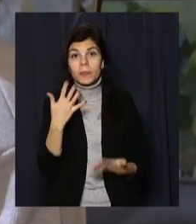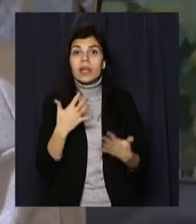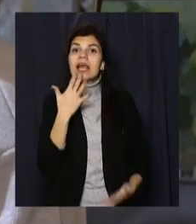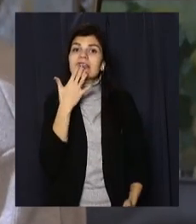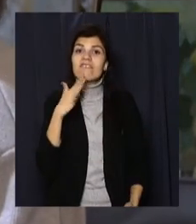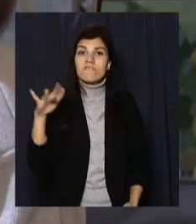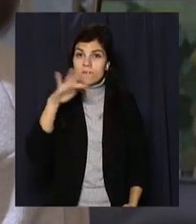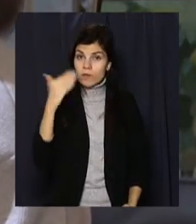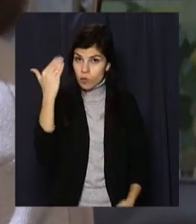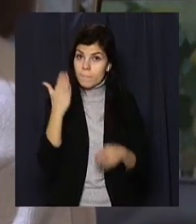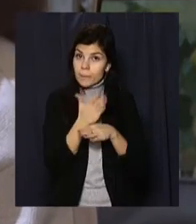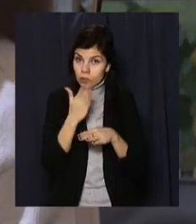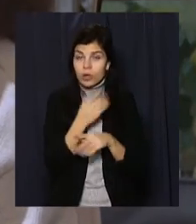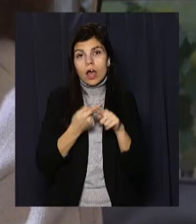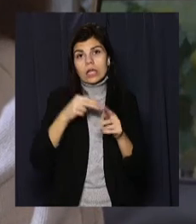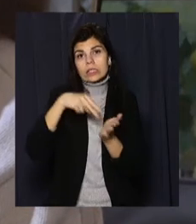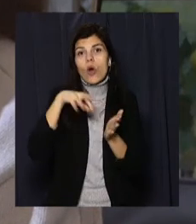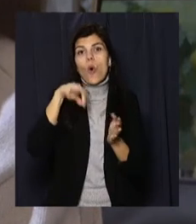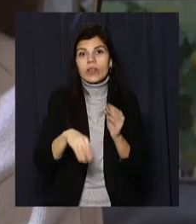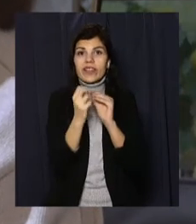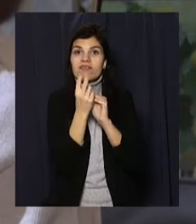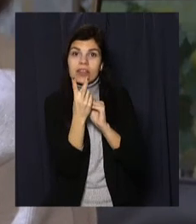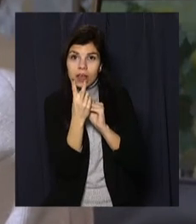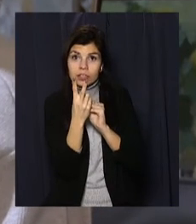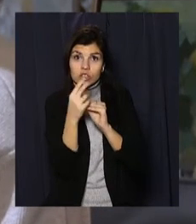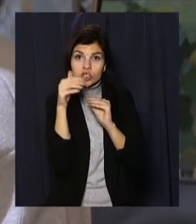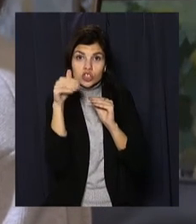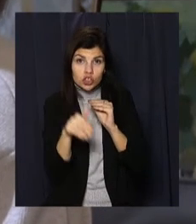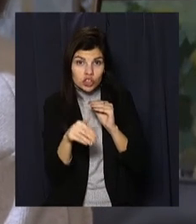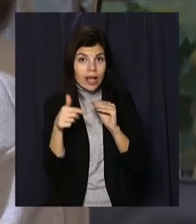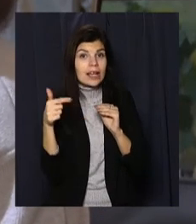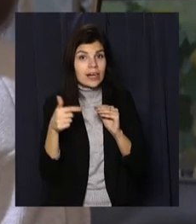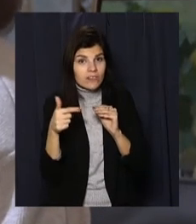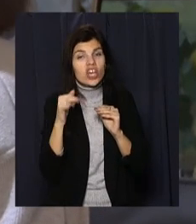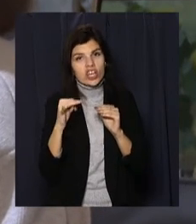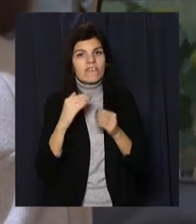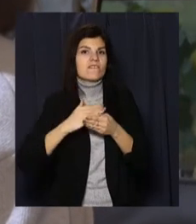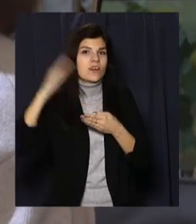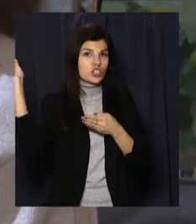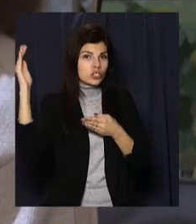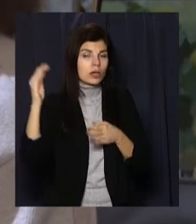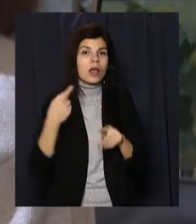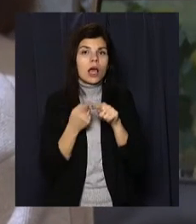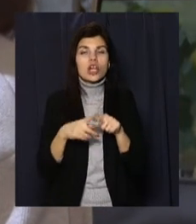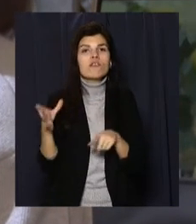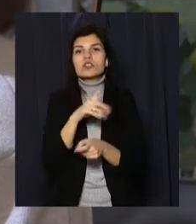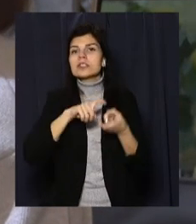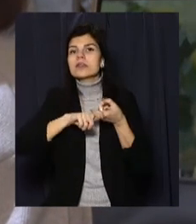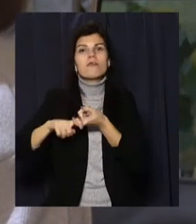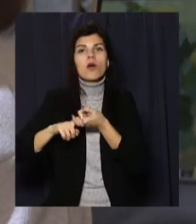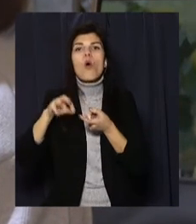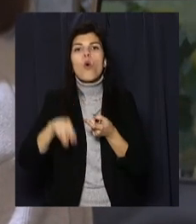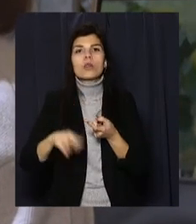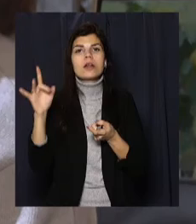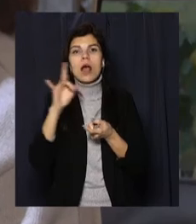європейському производителі, то це буде ціна від 12 тисяч гривень і вище. Тобто все залежить від